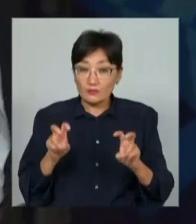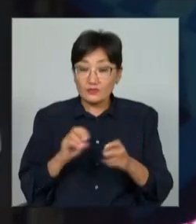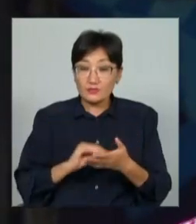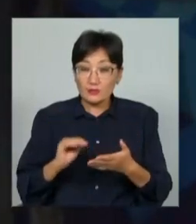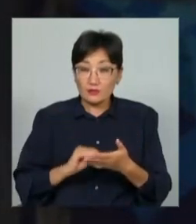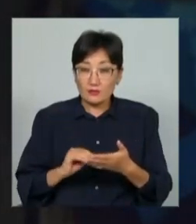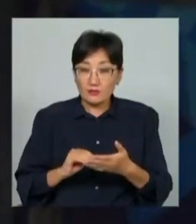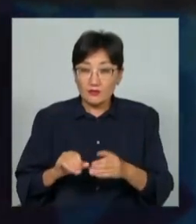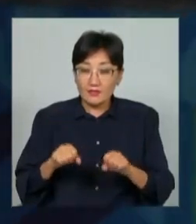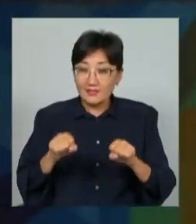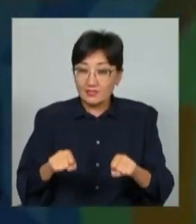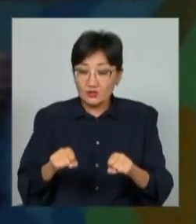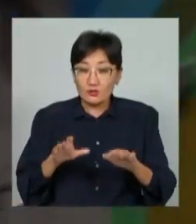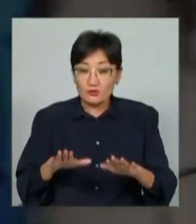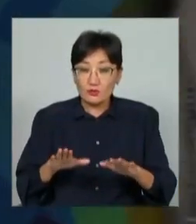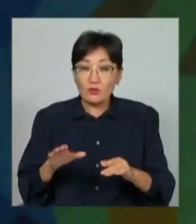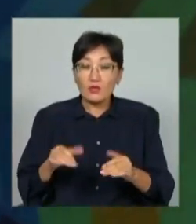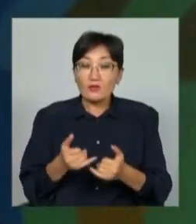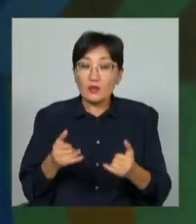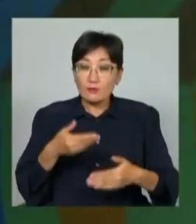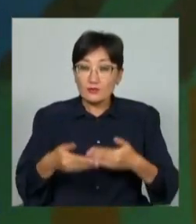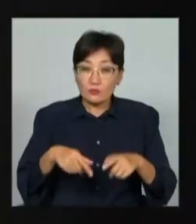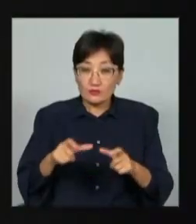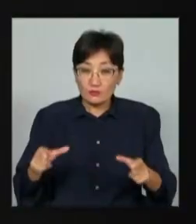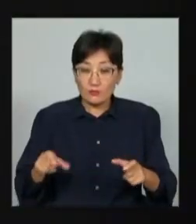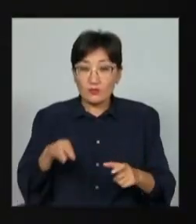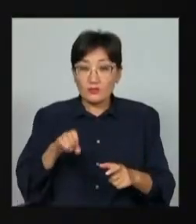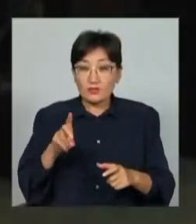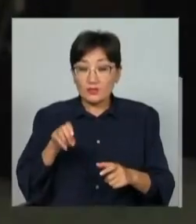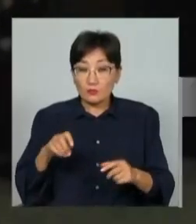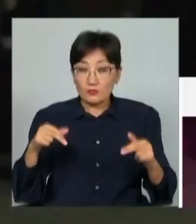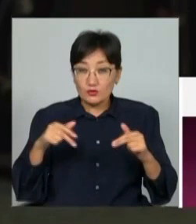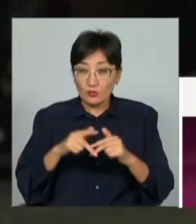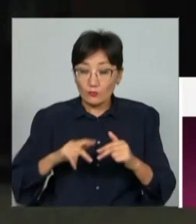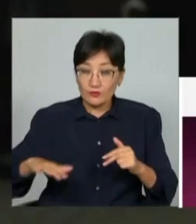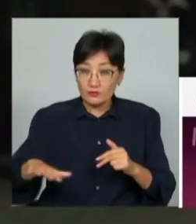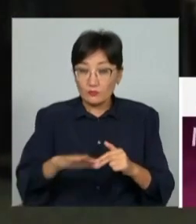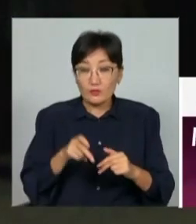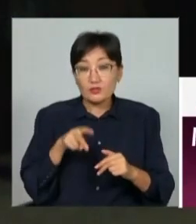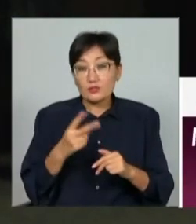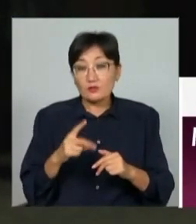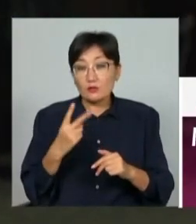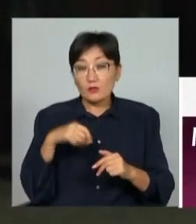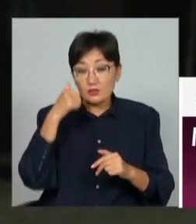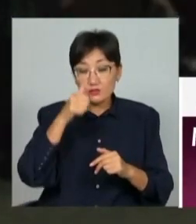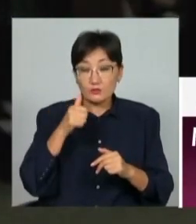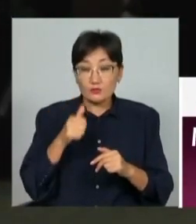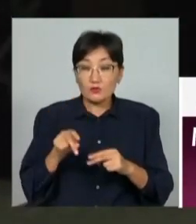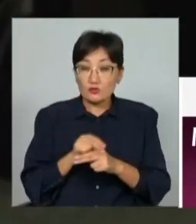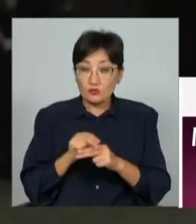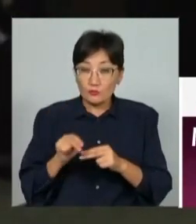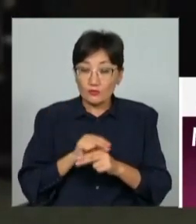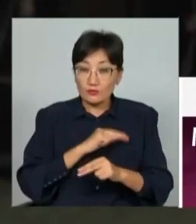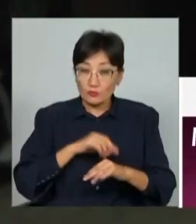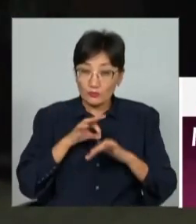не проезжая часть. Здесь только для пешеходов, понимаешь? Теренқұр жаяу жүргіншілер аймағы осы 2021 жылы жөндеуден